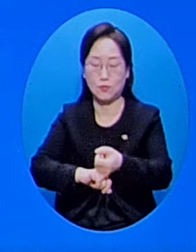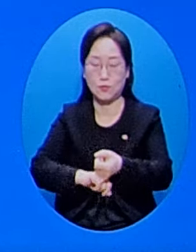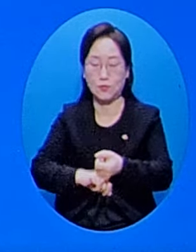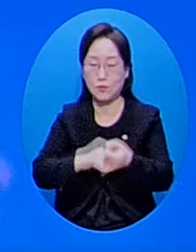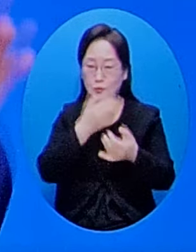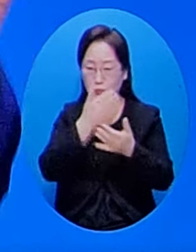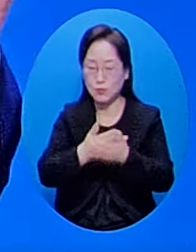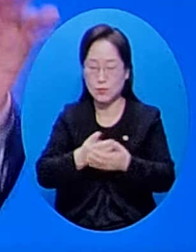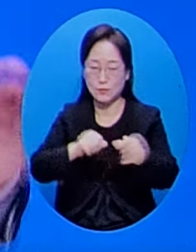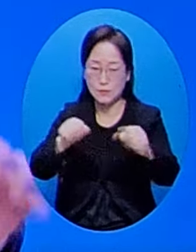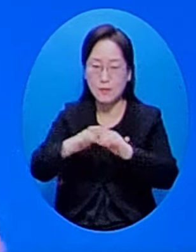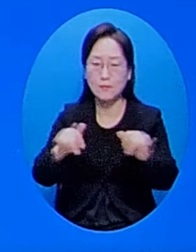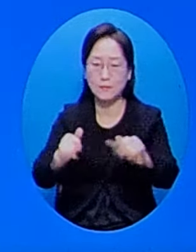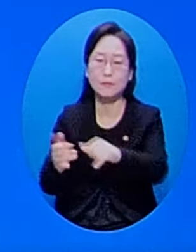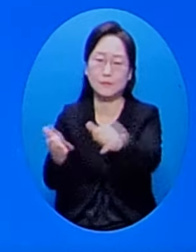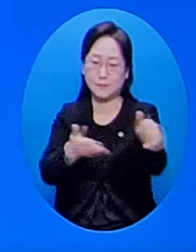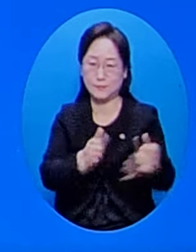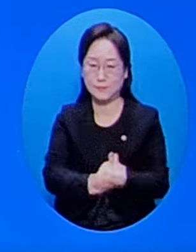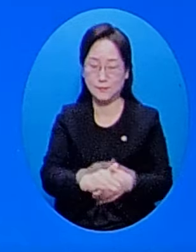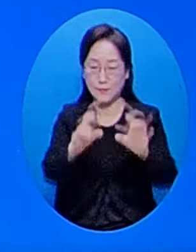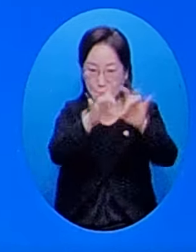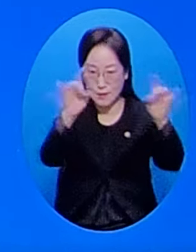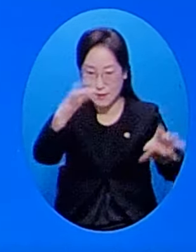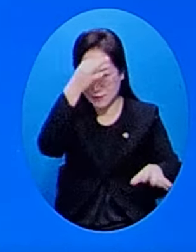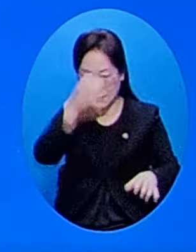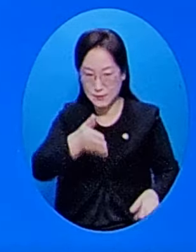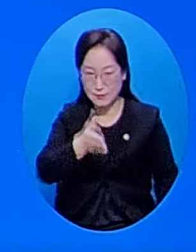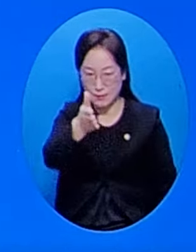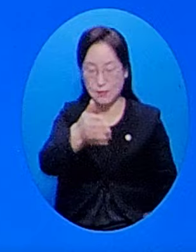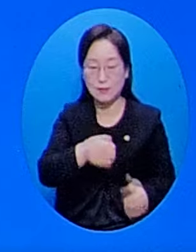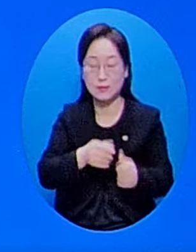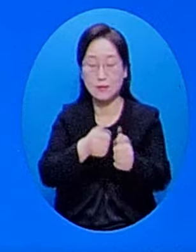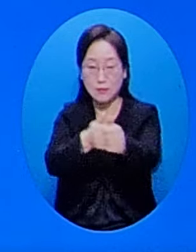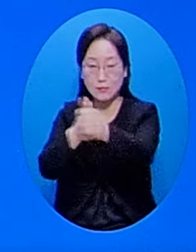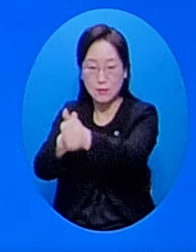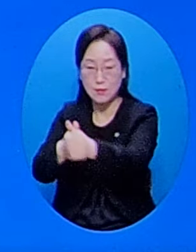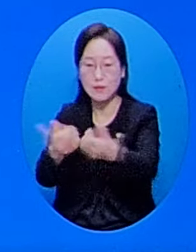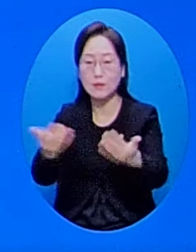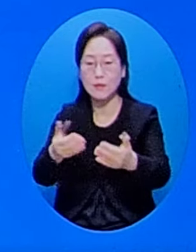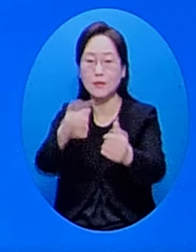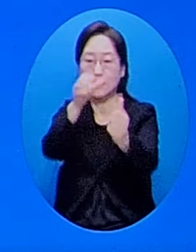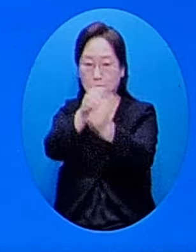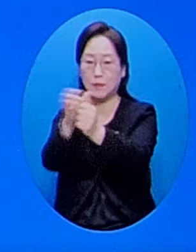것입니다. 각기 재능에 따라서 우리에게 사명을 주셨는데